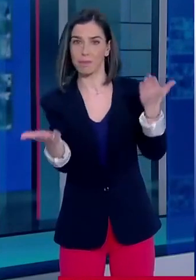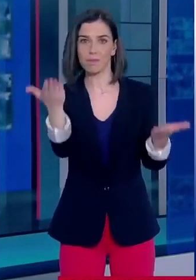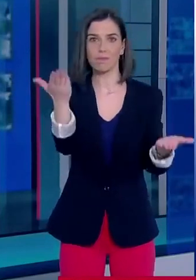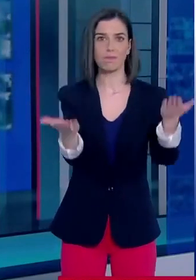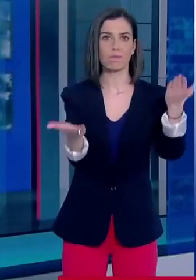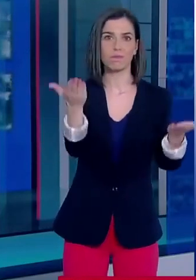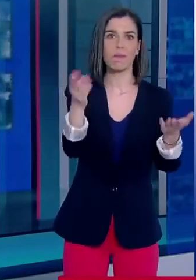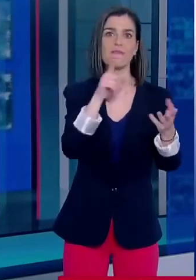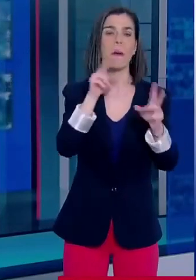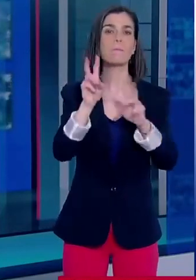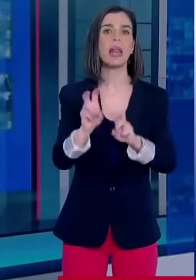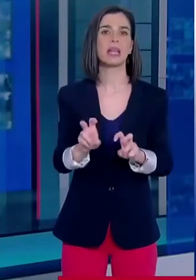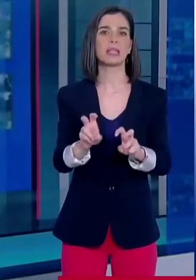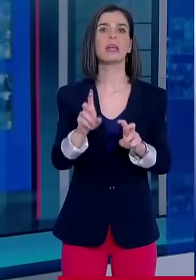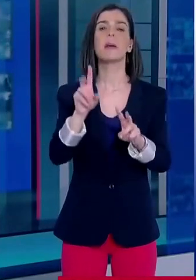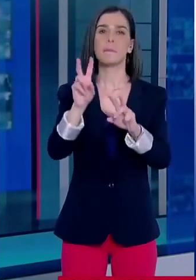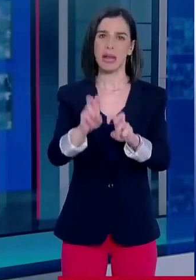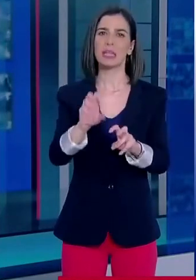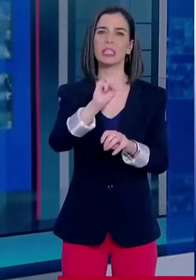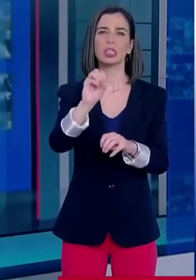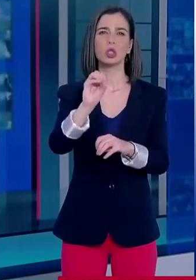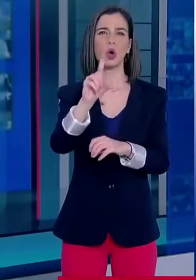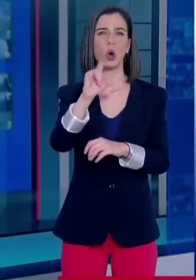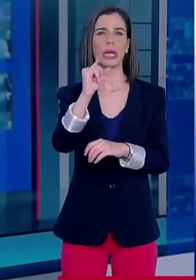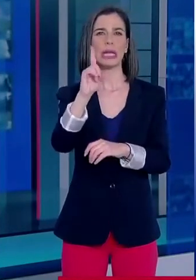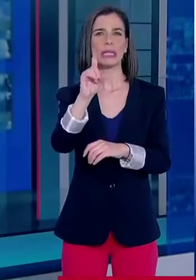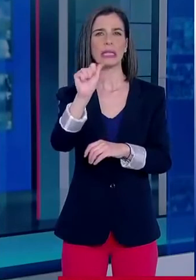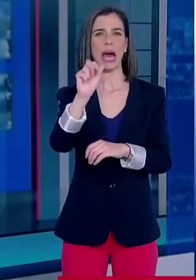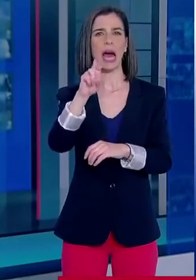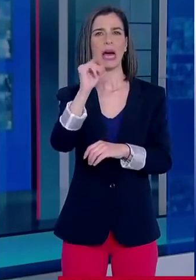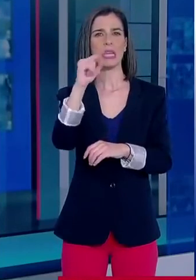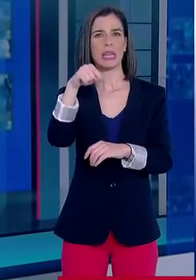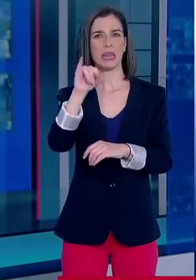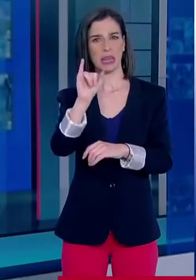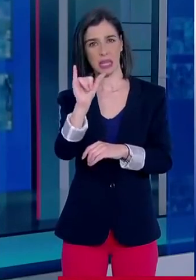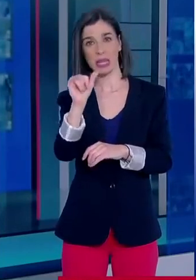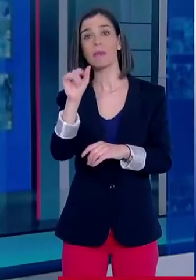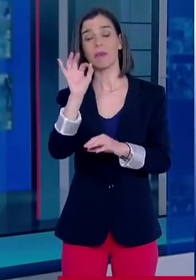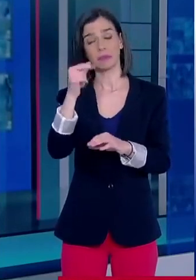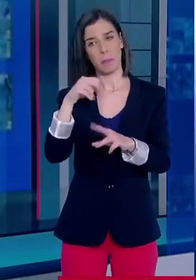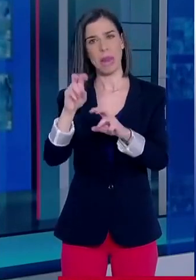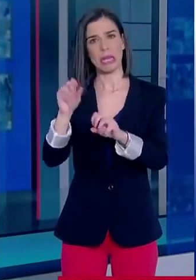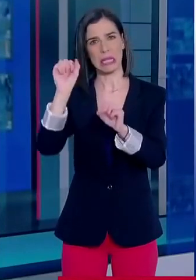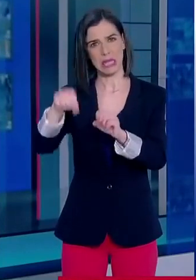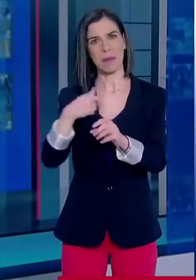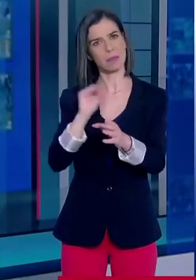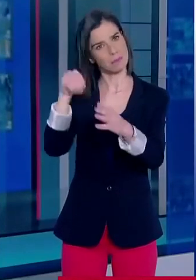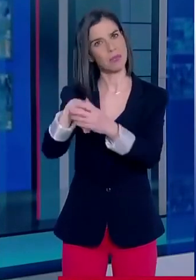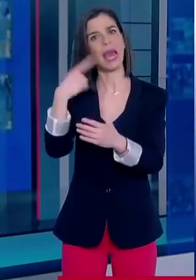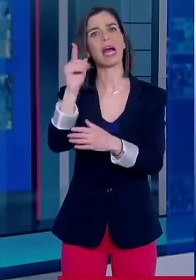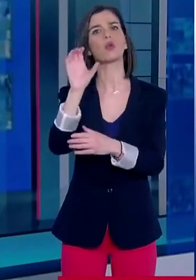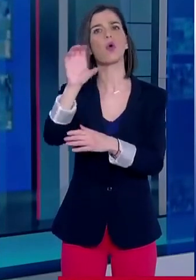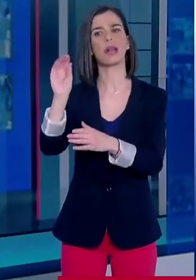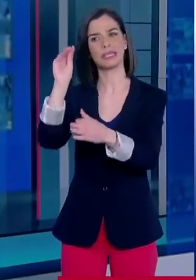μελέτες. Μία από τις μελέτες αυτές είναι η Solidarity, όπως λέει πολύ σωστά η δημοσιογράφος, στην οποία έχουμε δηλώσει συμμετοχή, είμαστε μέσα σε αυτές τις 100 χώρες